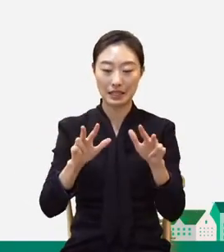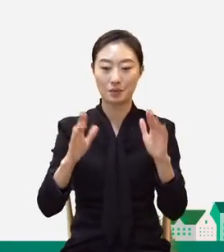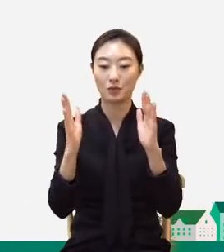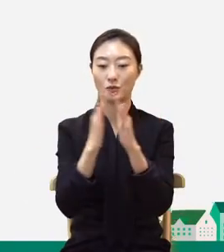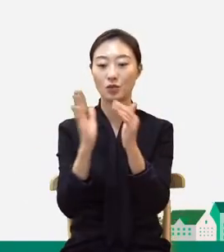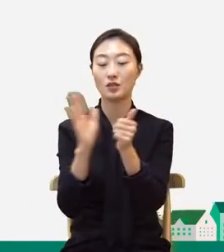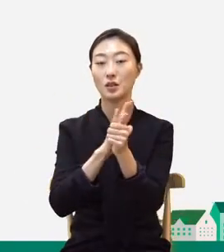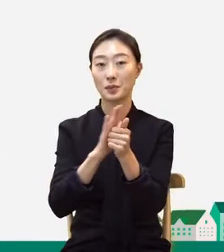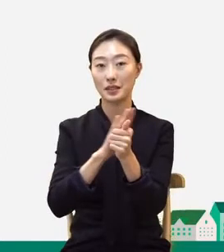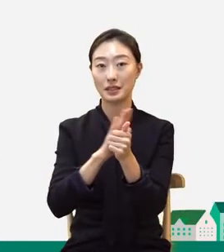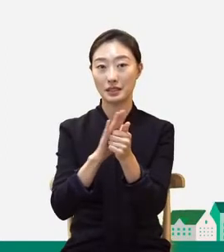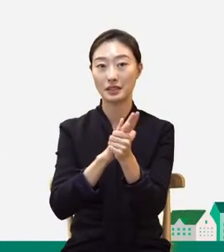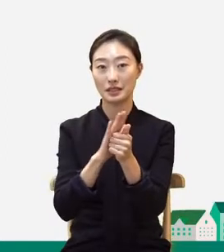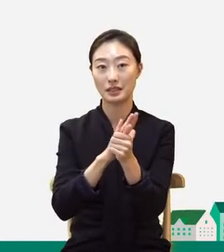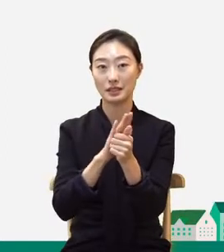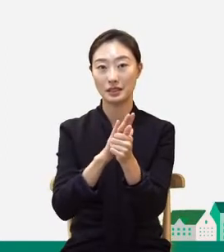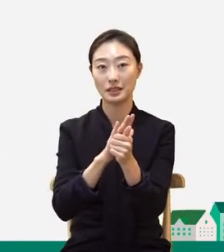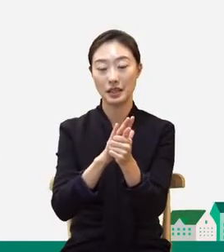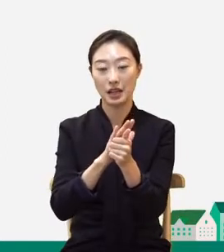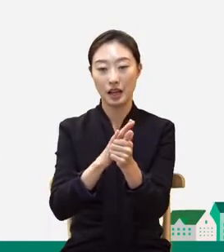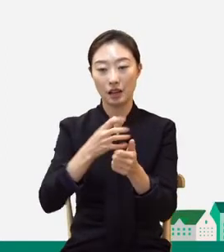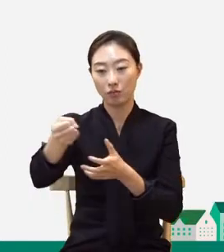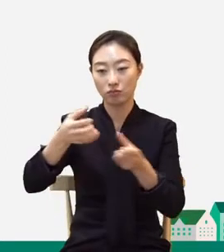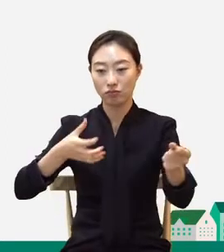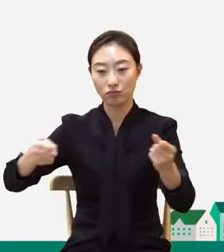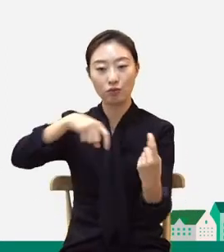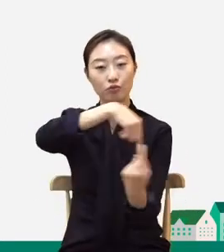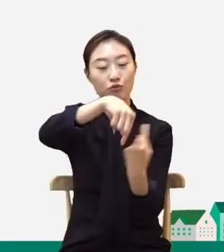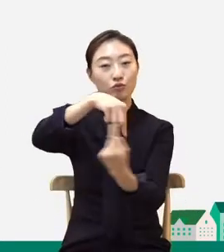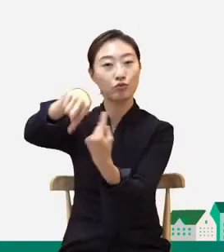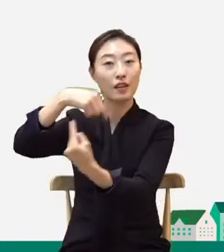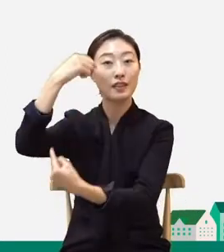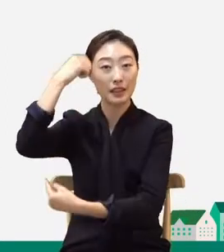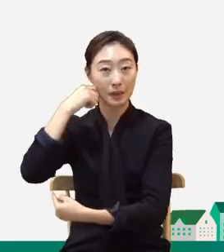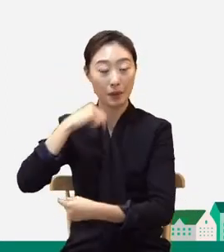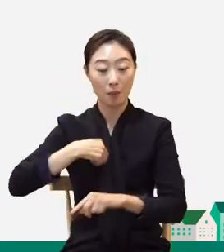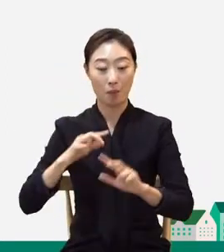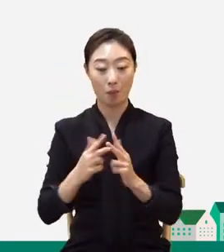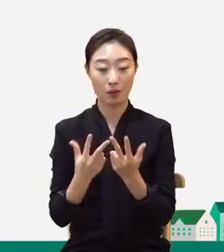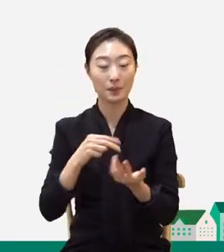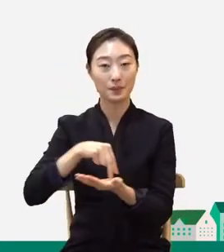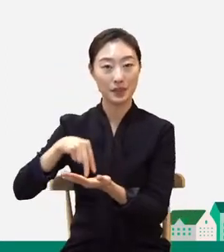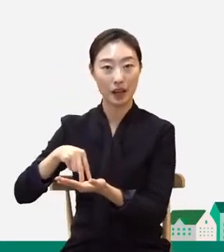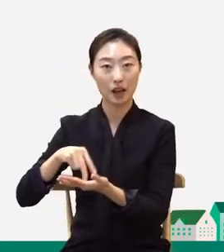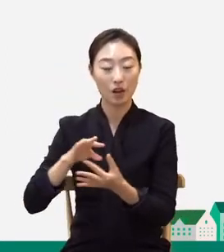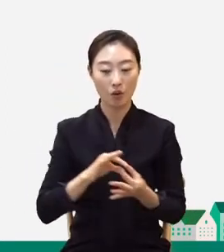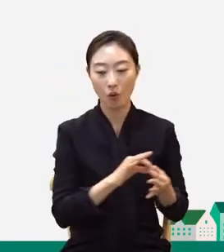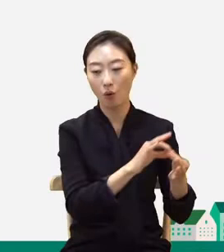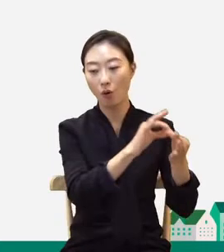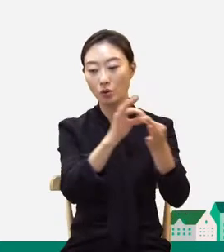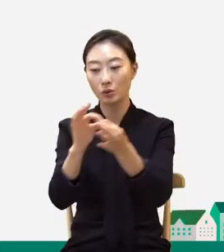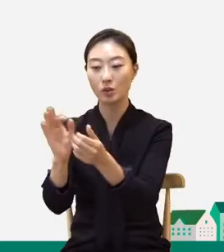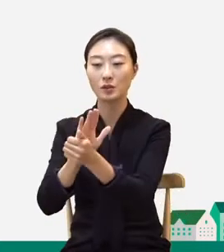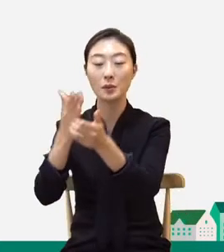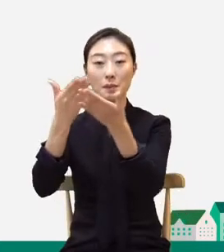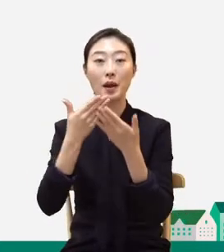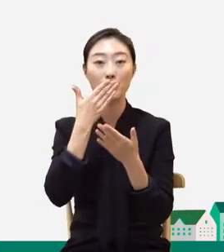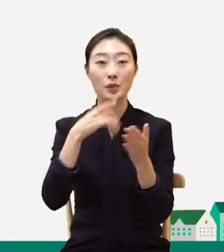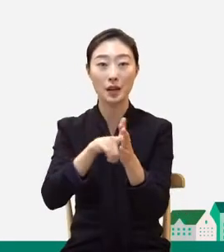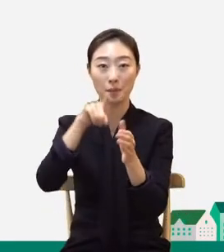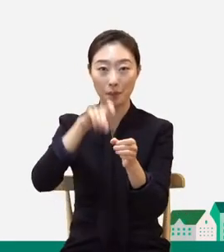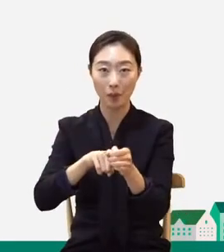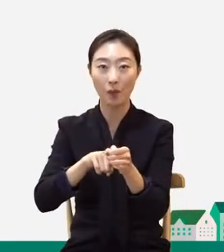전달 체계가 좀 분쟁적으로 운영이 되는 경향이 있기 때문에 당사자분들이 좀 연속적으로 서비스를 받으실 수